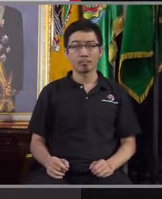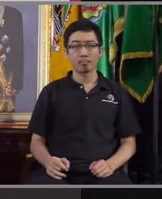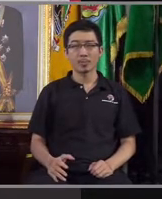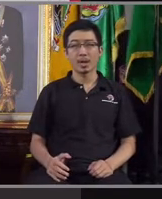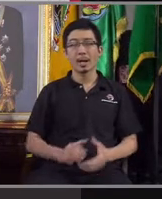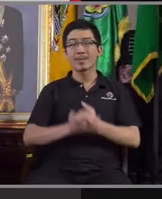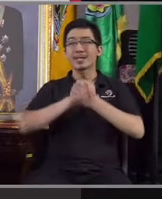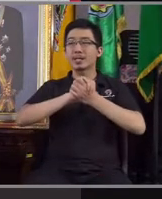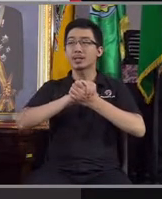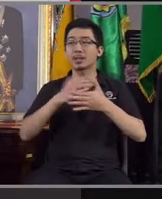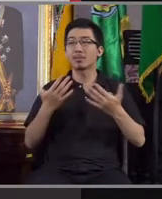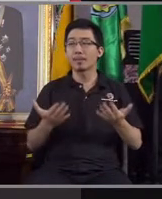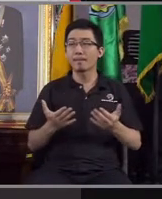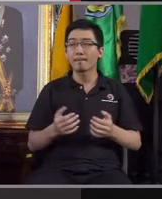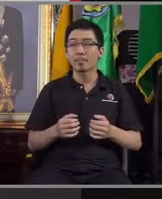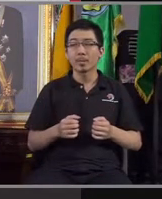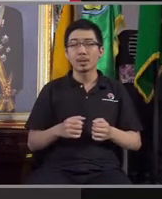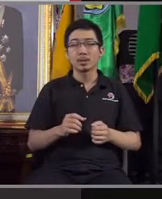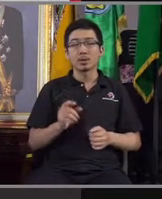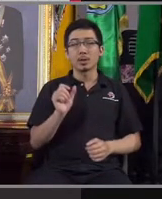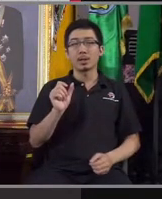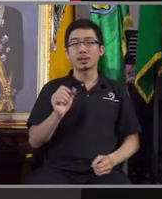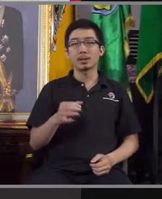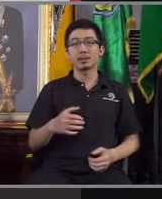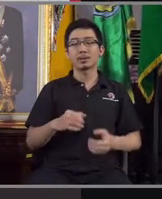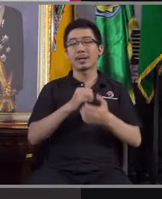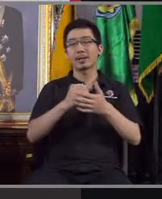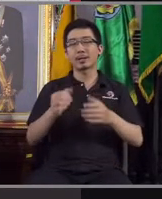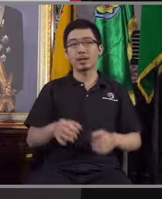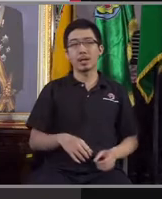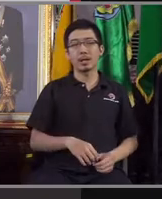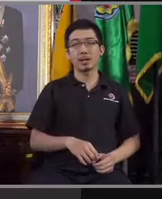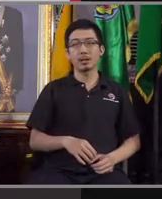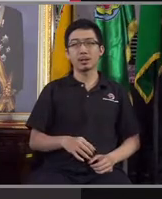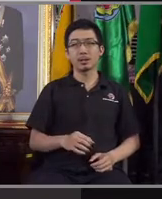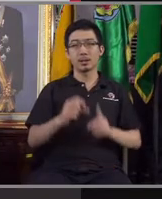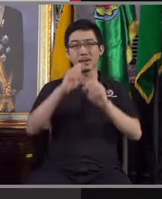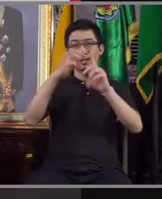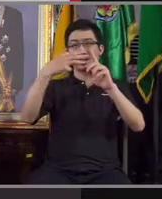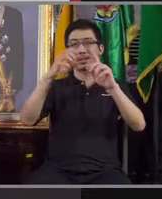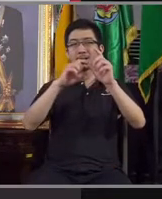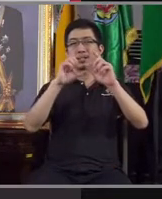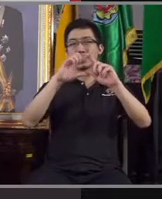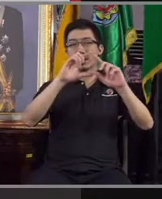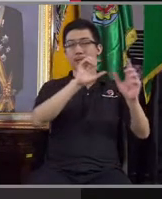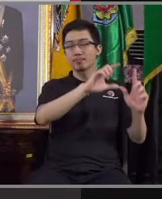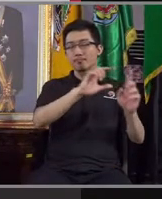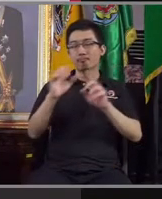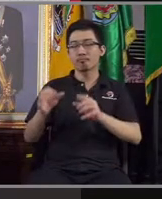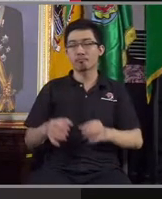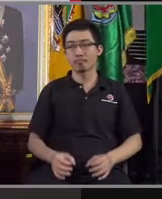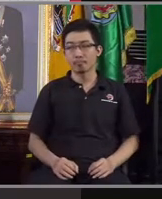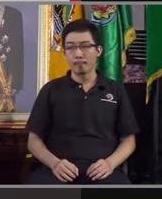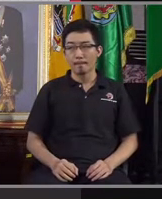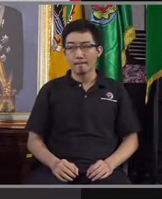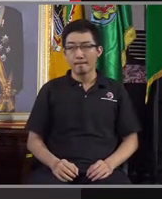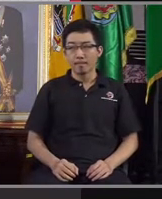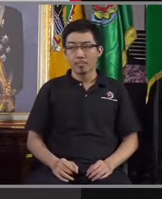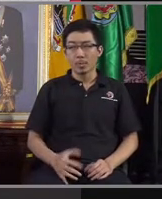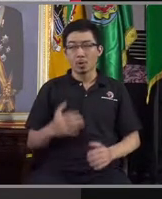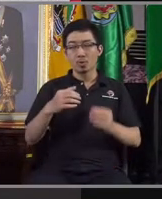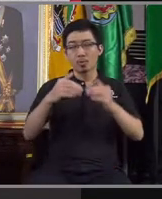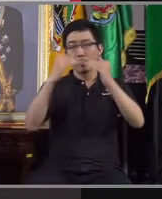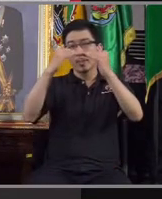kerjasama dengan desa. Kalau tadi Pak Gubernur satu SKPD, satu tempat miskin, kita satu